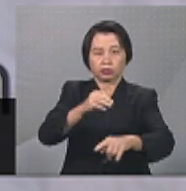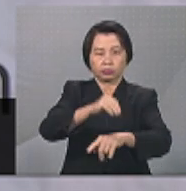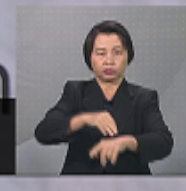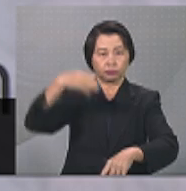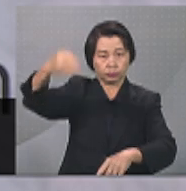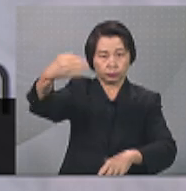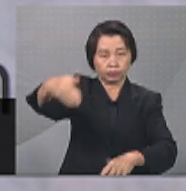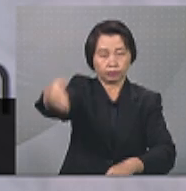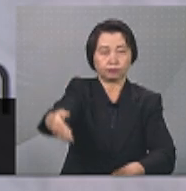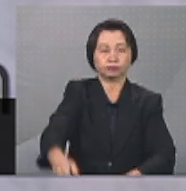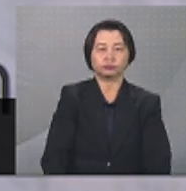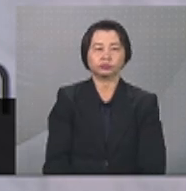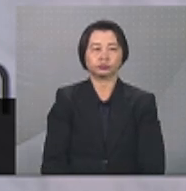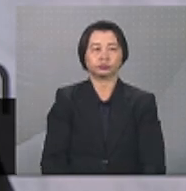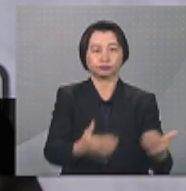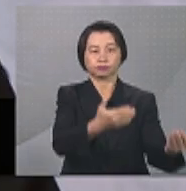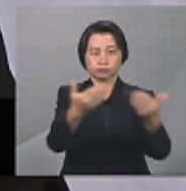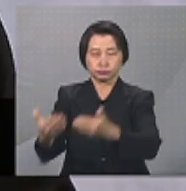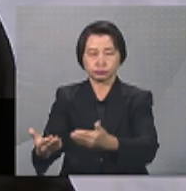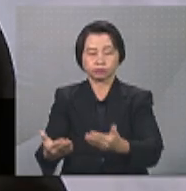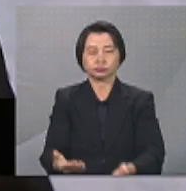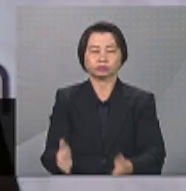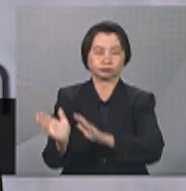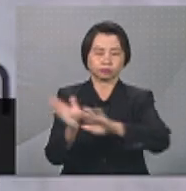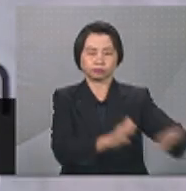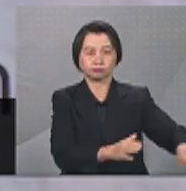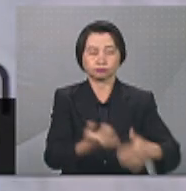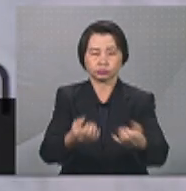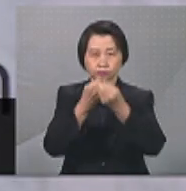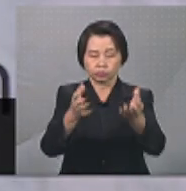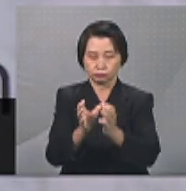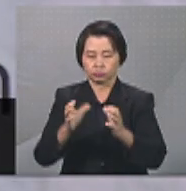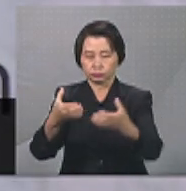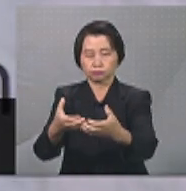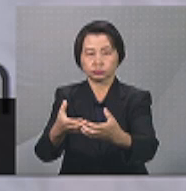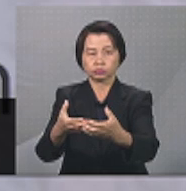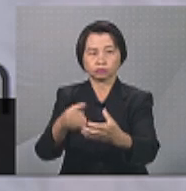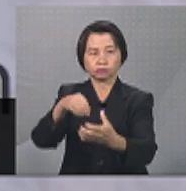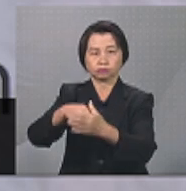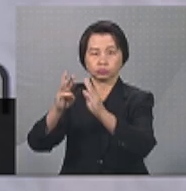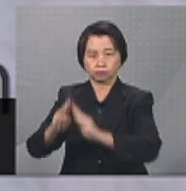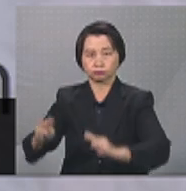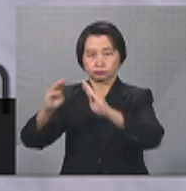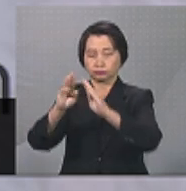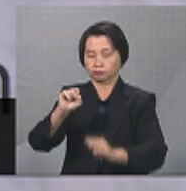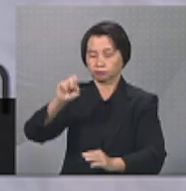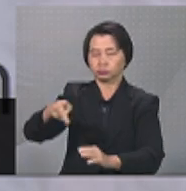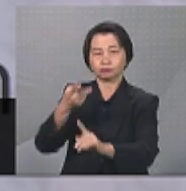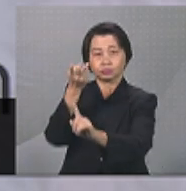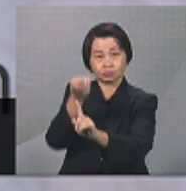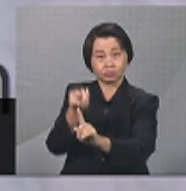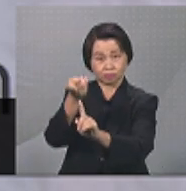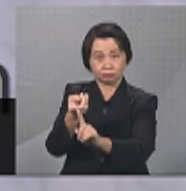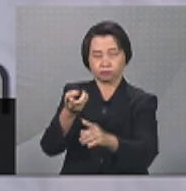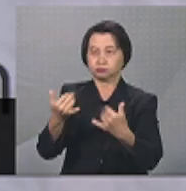semasa. Seterusnya, ingin dimaklumkan kluster perhimpunan di Masjid Sri Petaling.